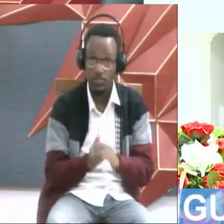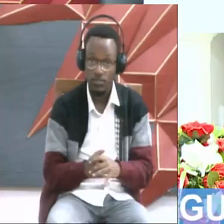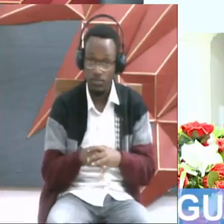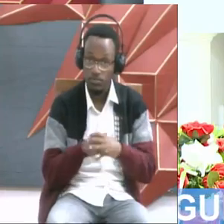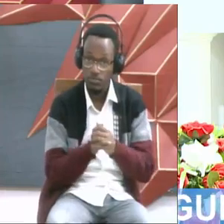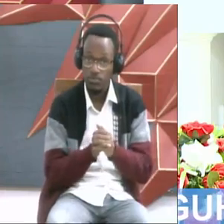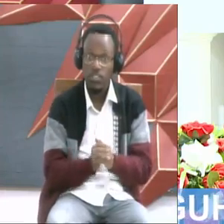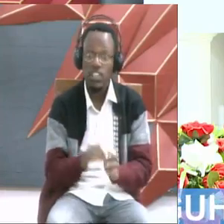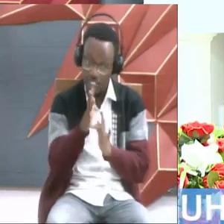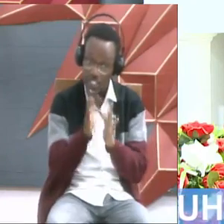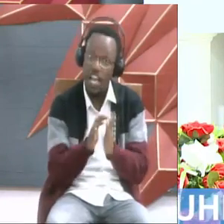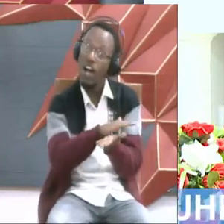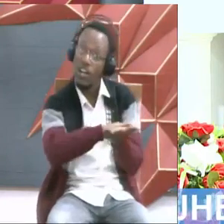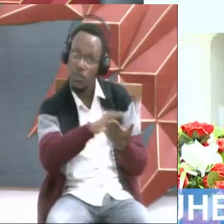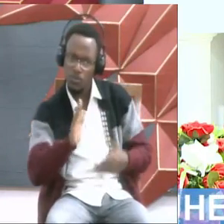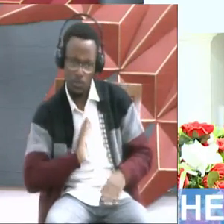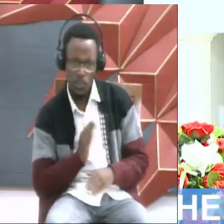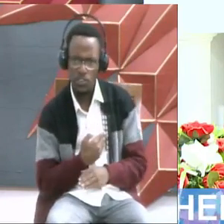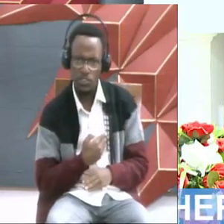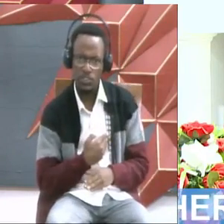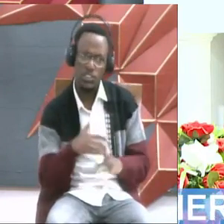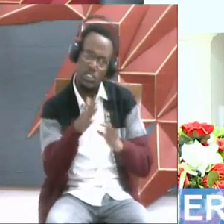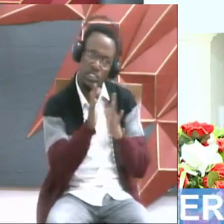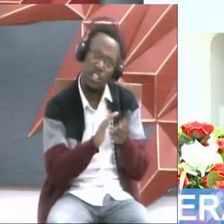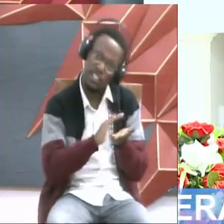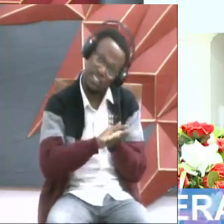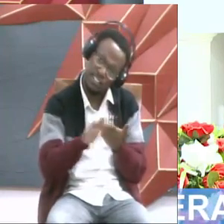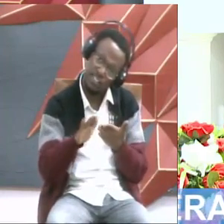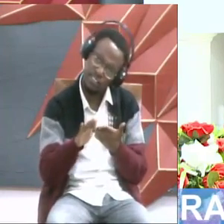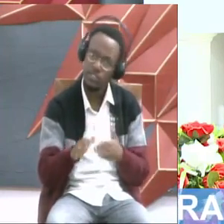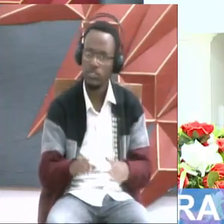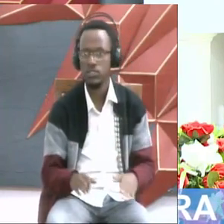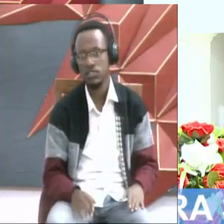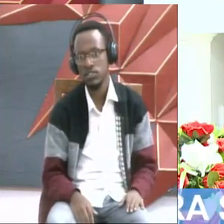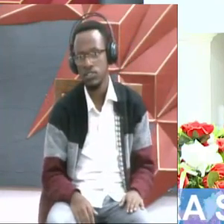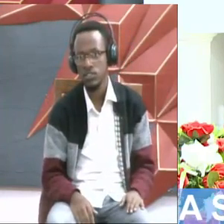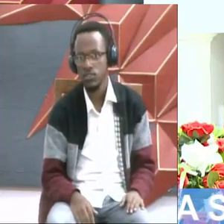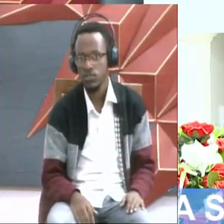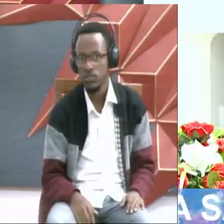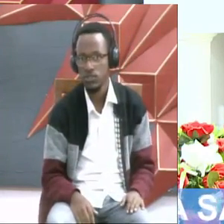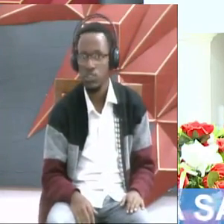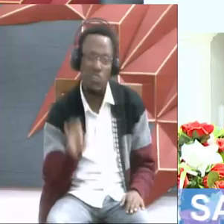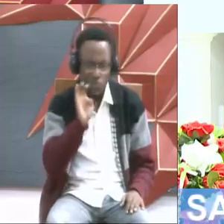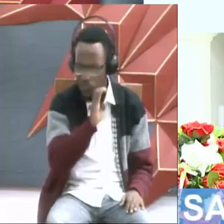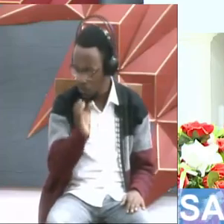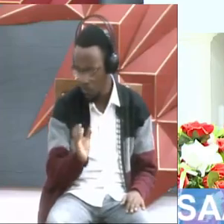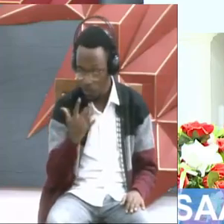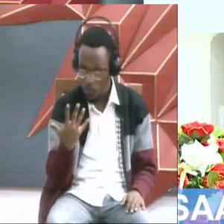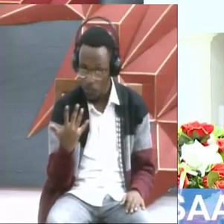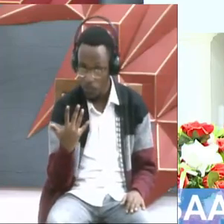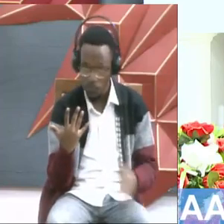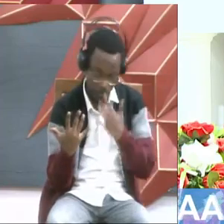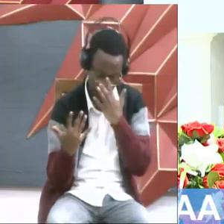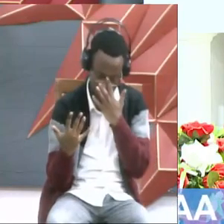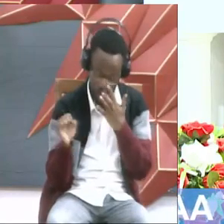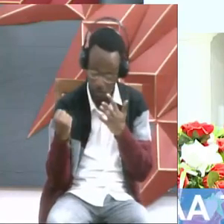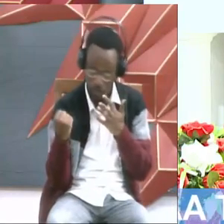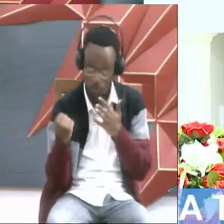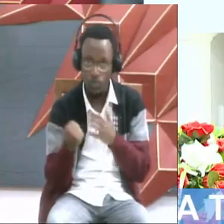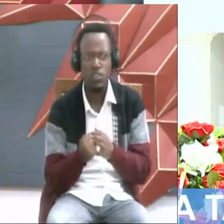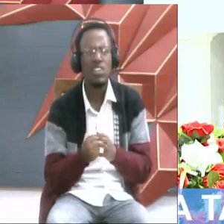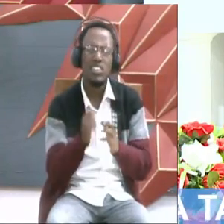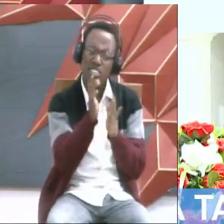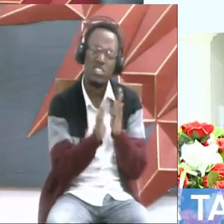inde Yesu Kristo Argeze, mu Efesiye chagatanu, mirongo irindwi na gatandatu, mirongo irindwi n'ine. Argeze, Yesu,